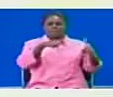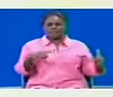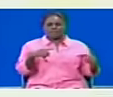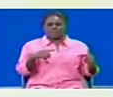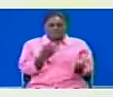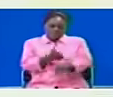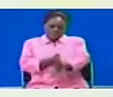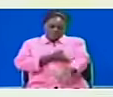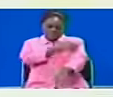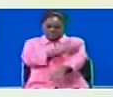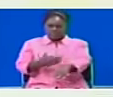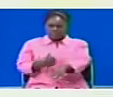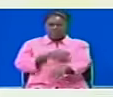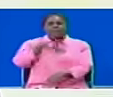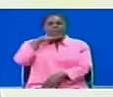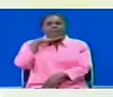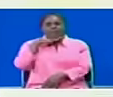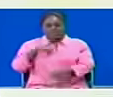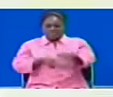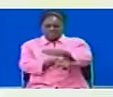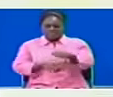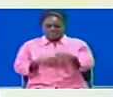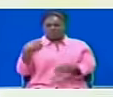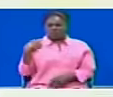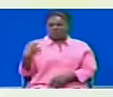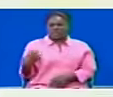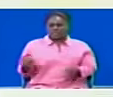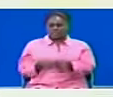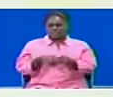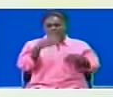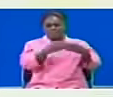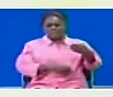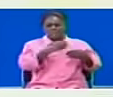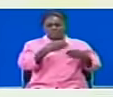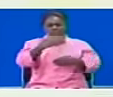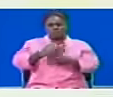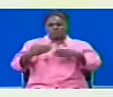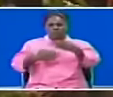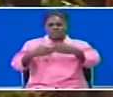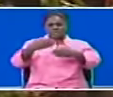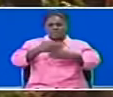ya kuwakatakata na kuwaua walipora mali vikiwemo vifaa vya ujenzi.